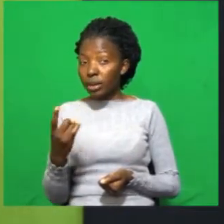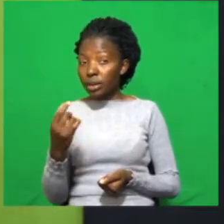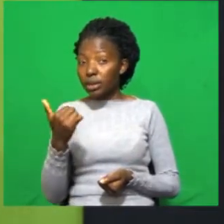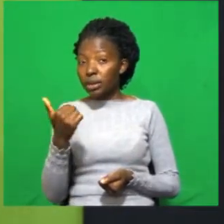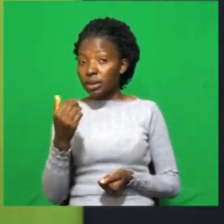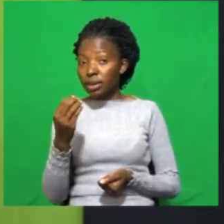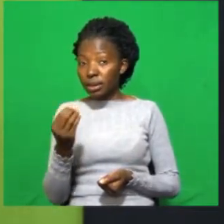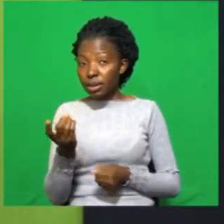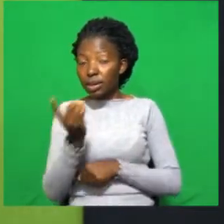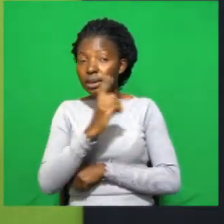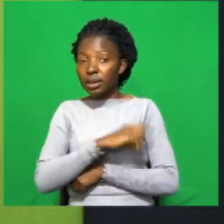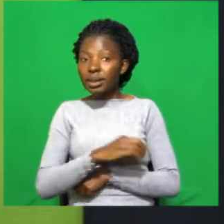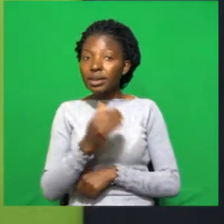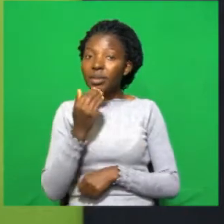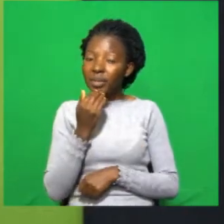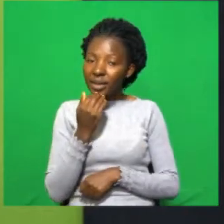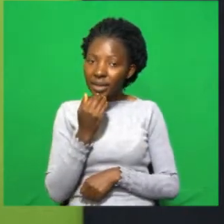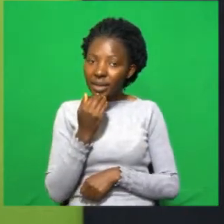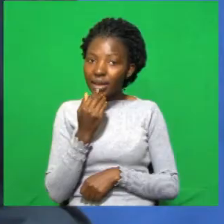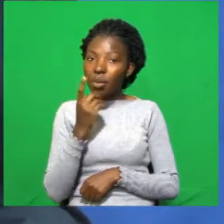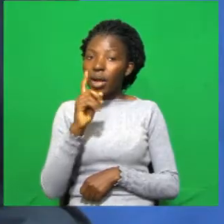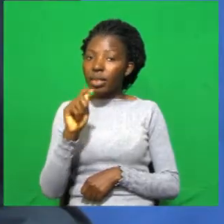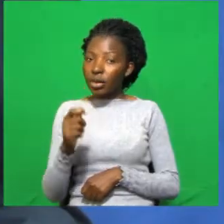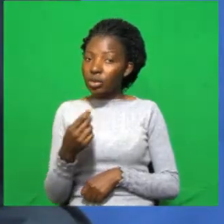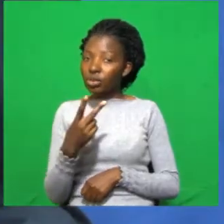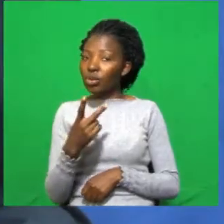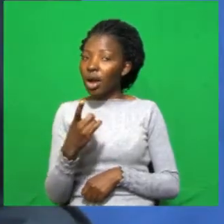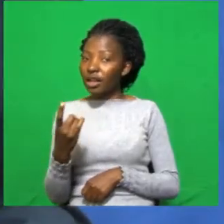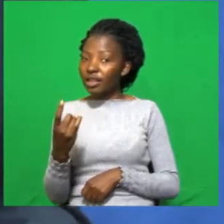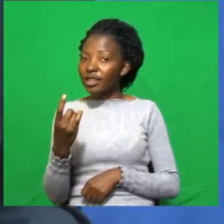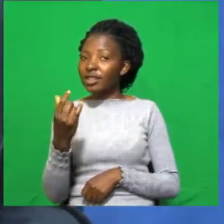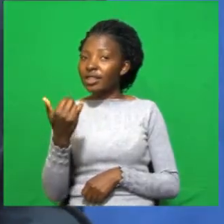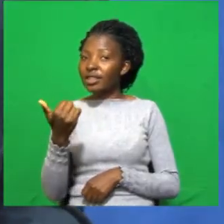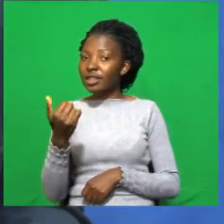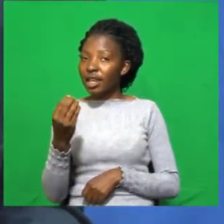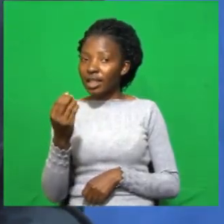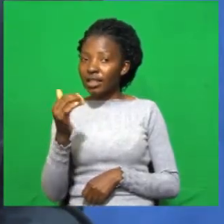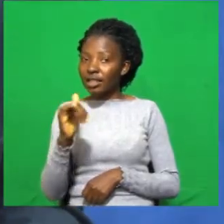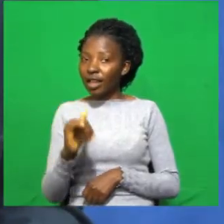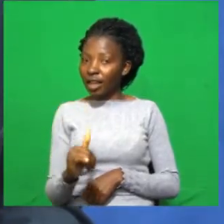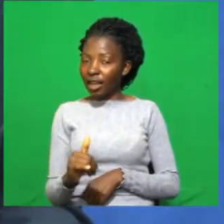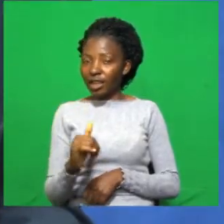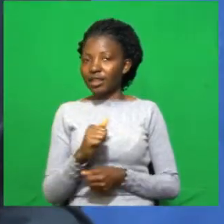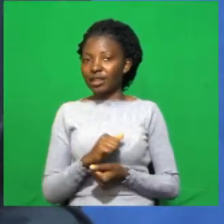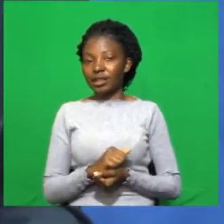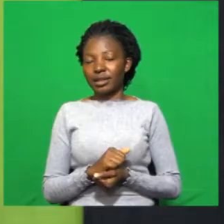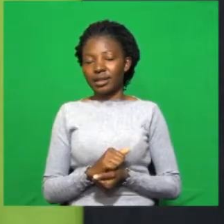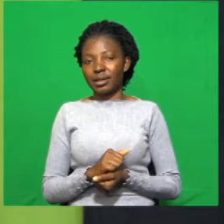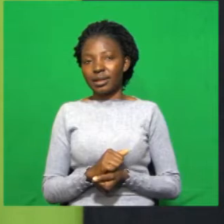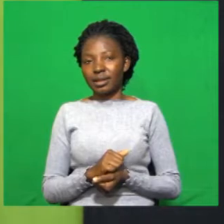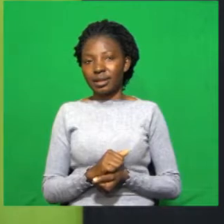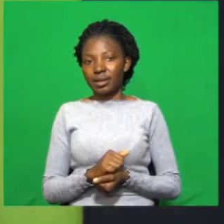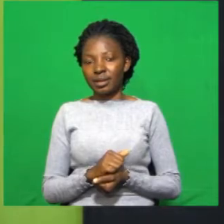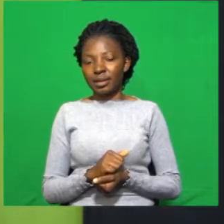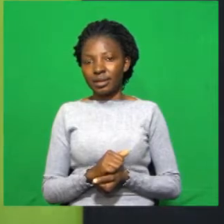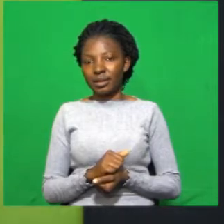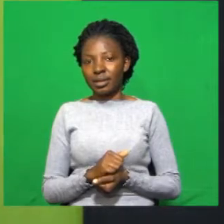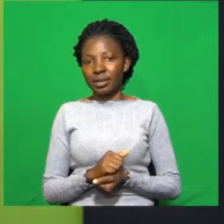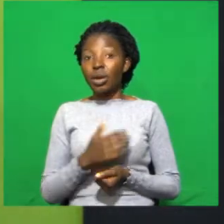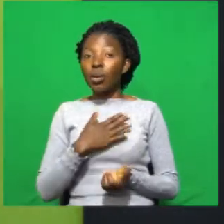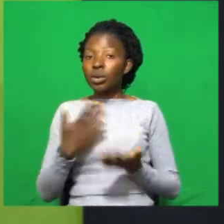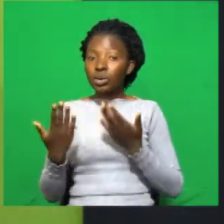1260 days dzinomirira makore mangani? 1260 years. 1260 years. Tiri kuuya ipapo mai manje.